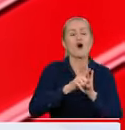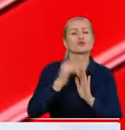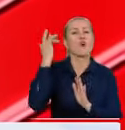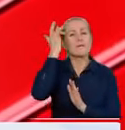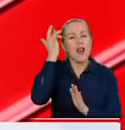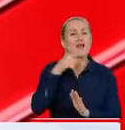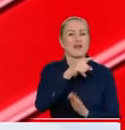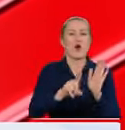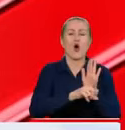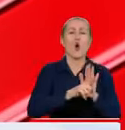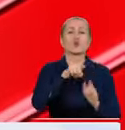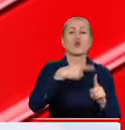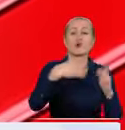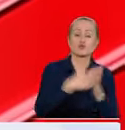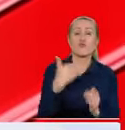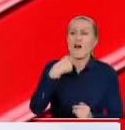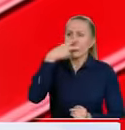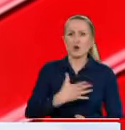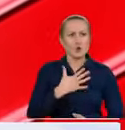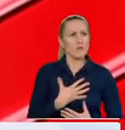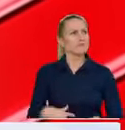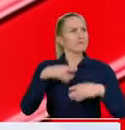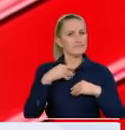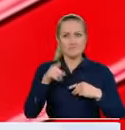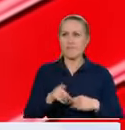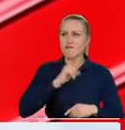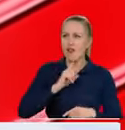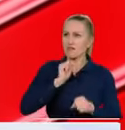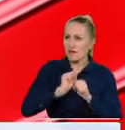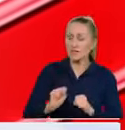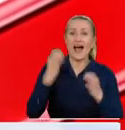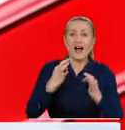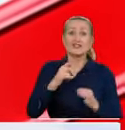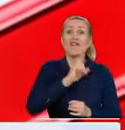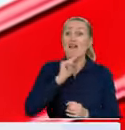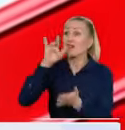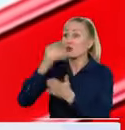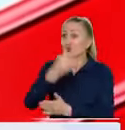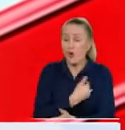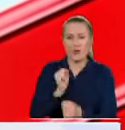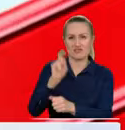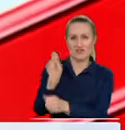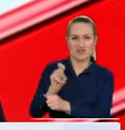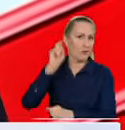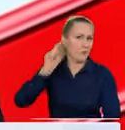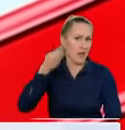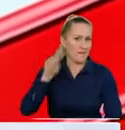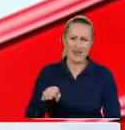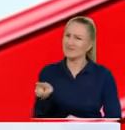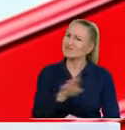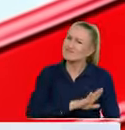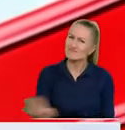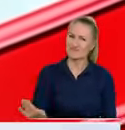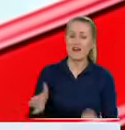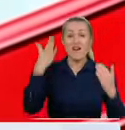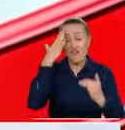i wiedziałem, że jest religia. A dzisiaj religia jest lekceważona w szkołach. Tak nie może być. Oczywiście, jeżeli są